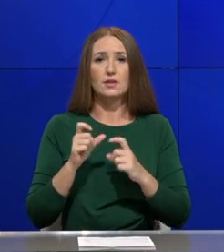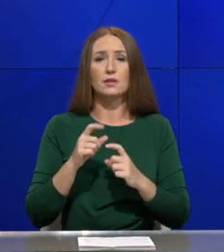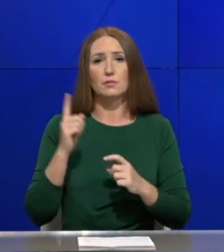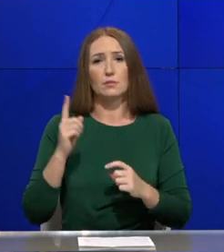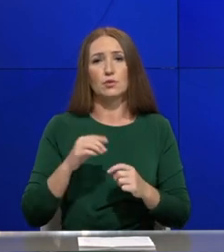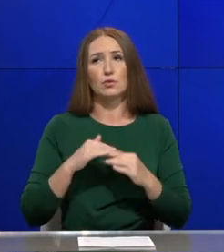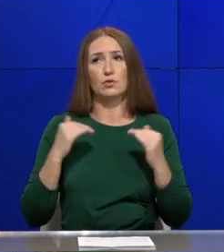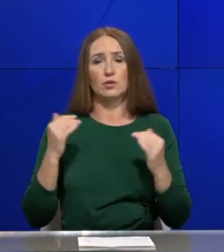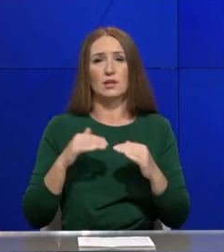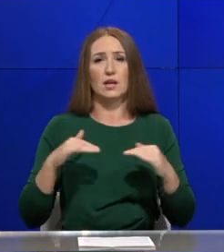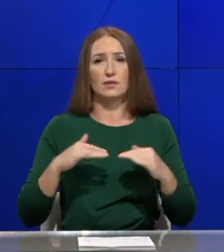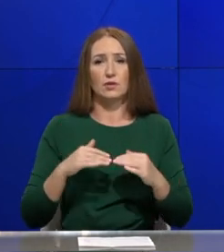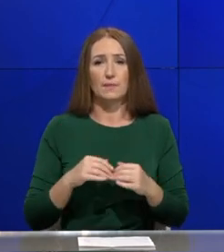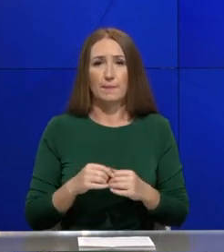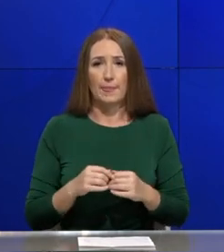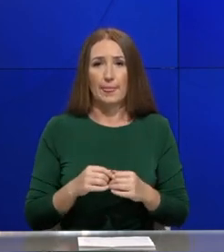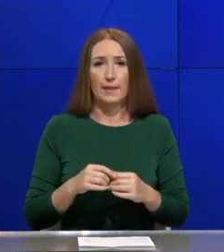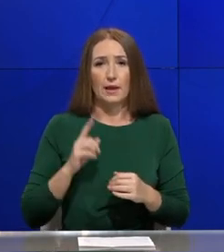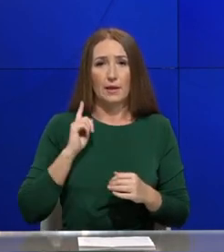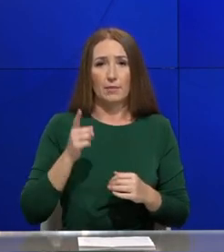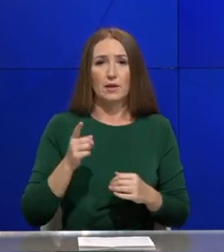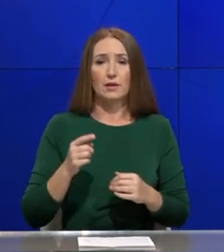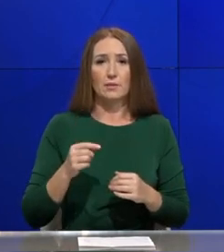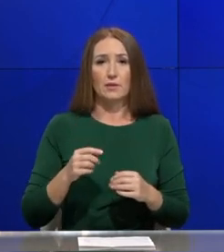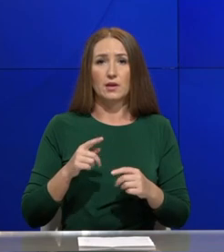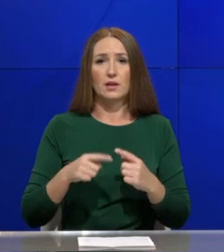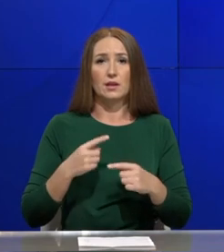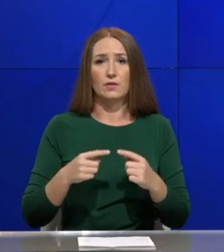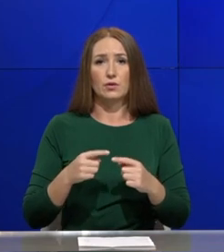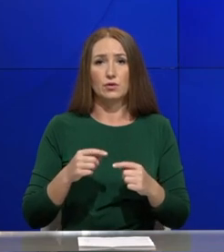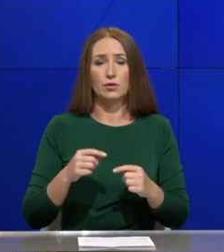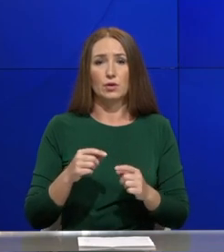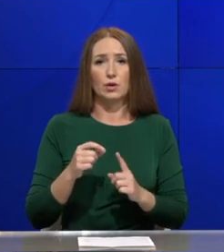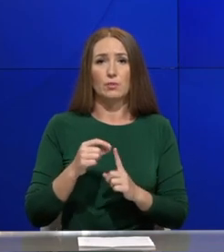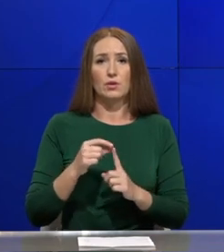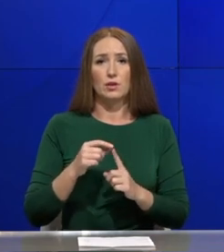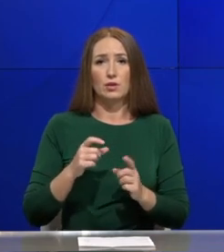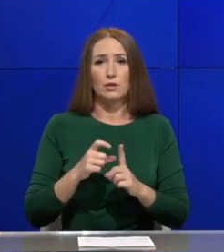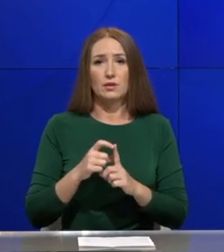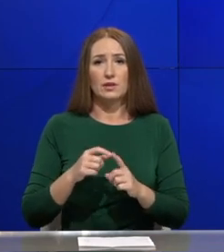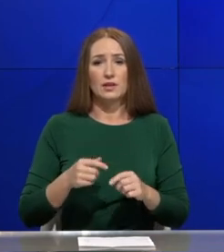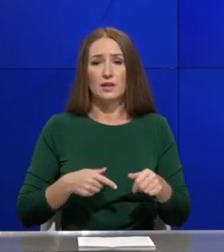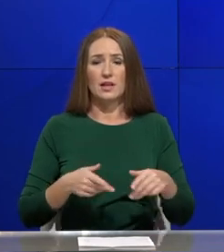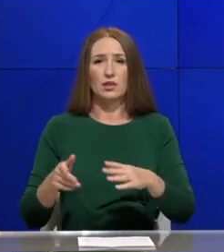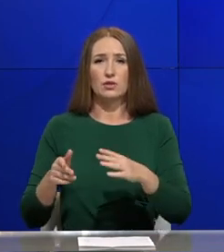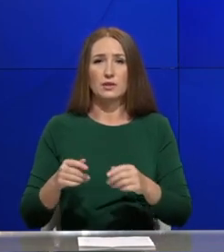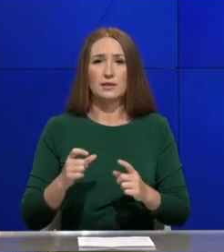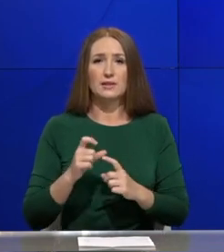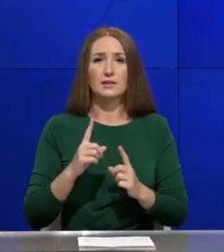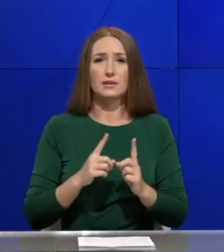razvoja. Planiram i reviziju projektne dokumentacije za kanalizacioni sistem, a nakon